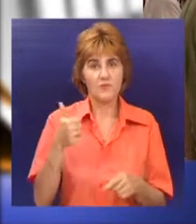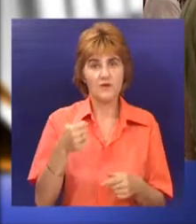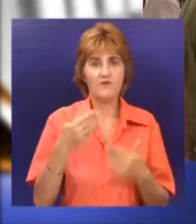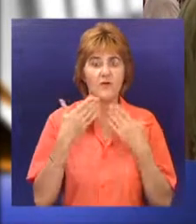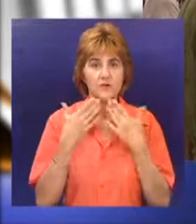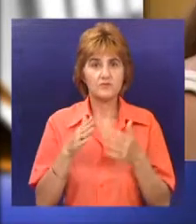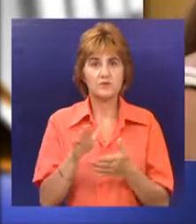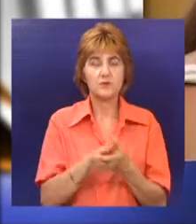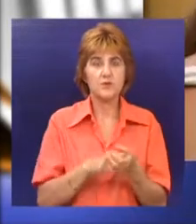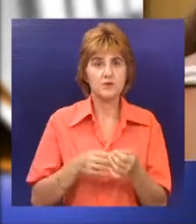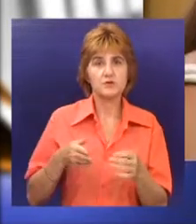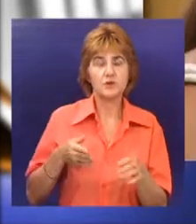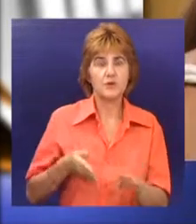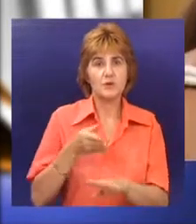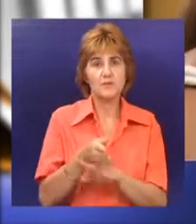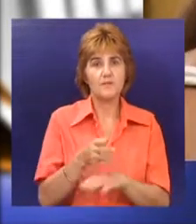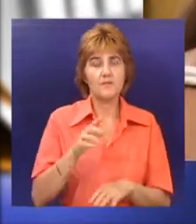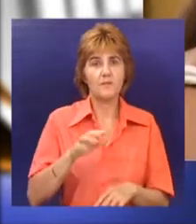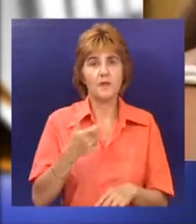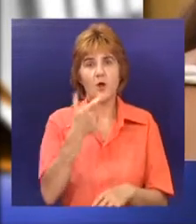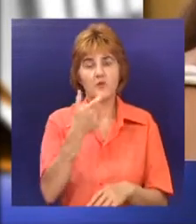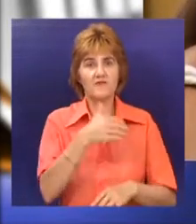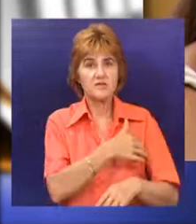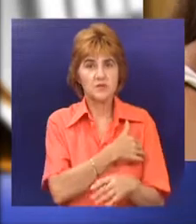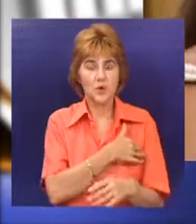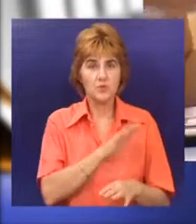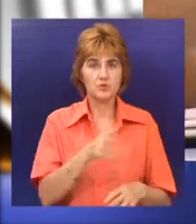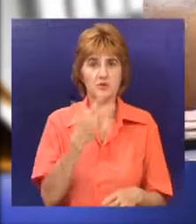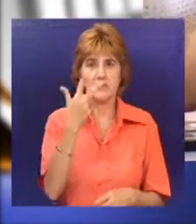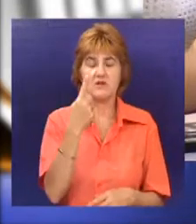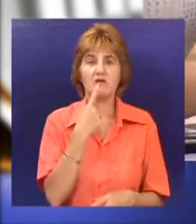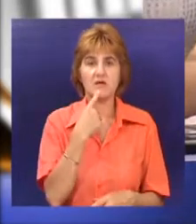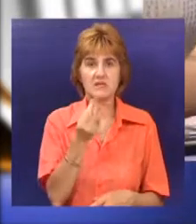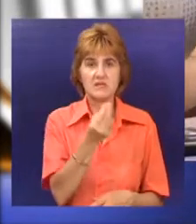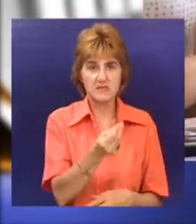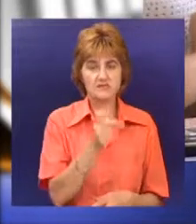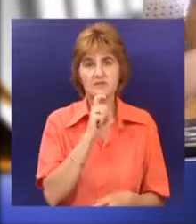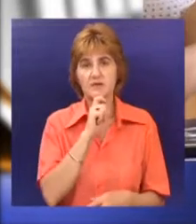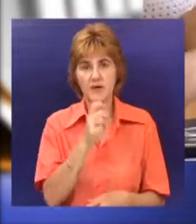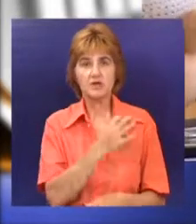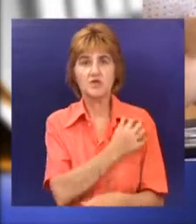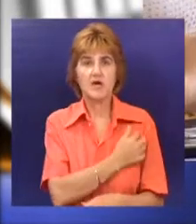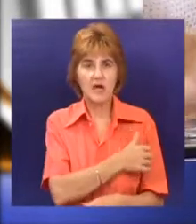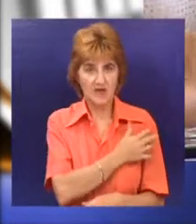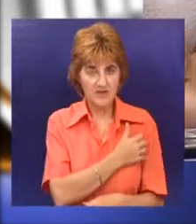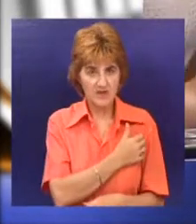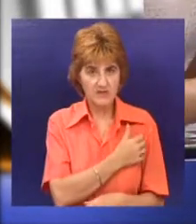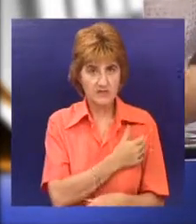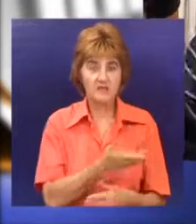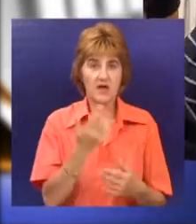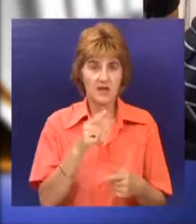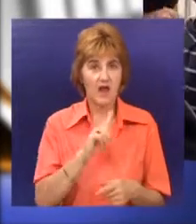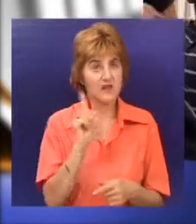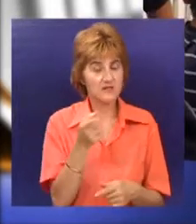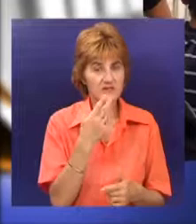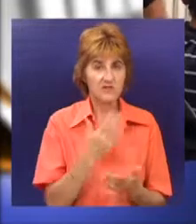roku upisat će 208 učenika 3. i 4. stepena na 3 nastavna jezika, srpski, mađarski i hrvatski. Da li će